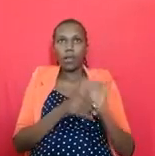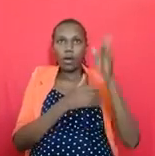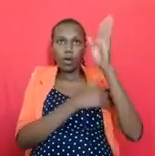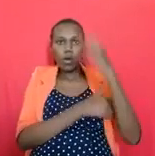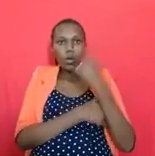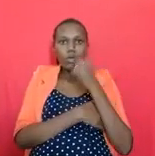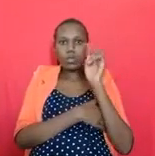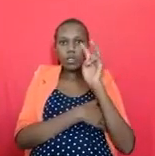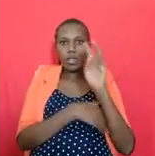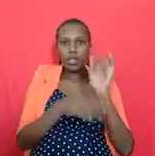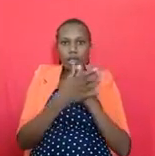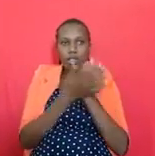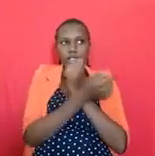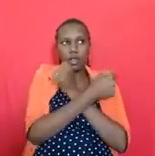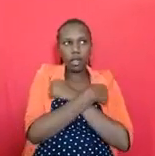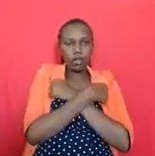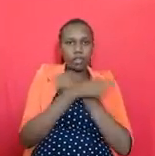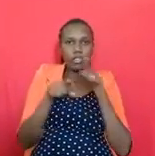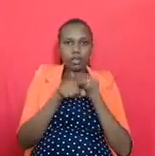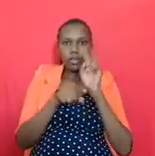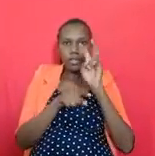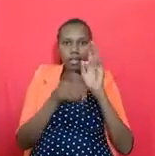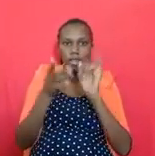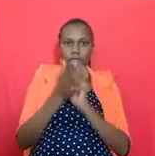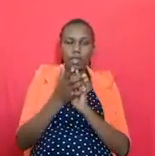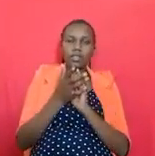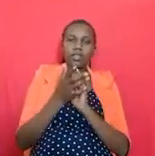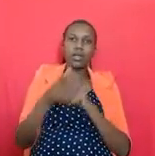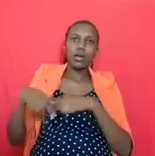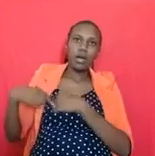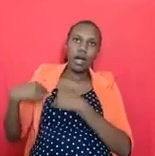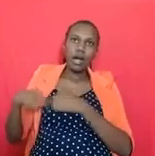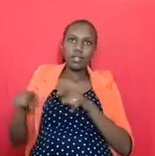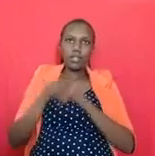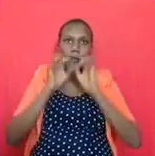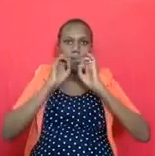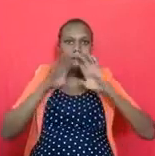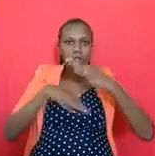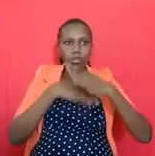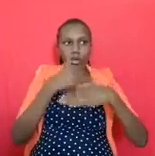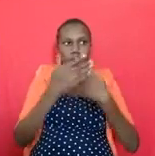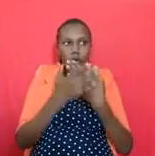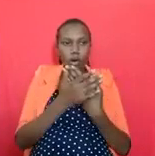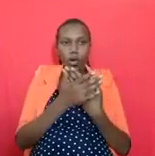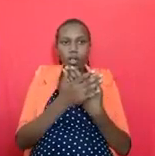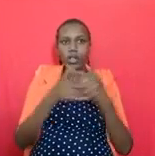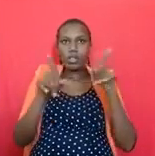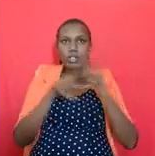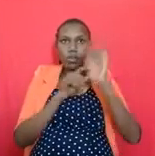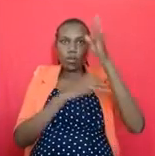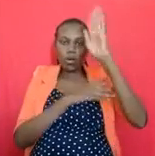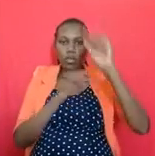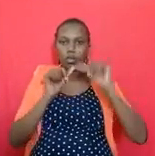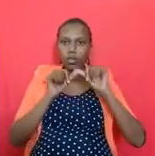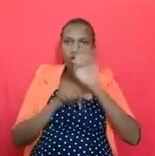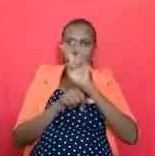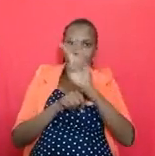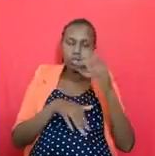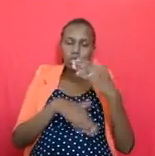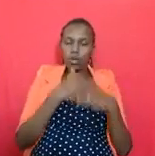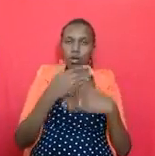Ngayoshi arorage wedo osio, na arorage goro isio, na muradimage. Arotura murorete inywe,